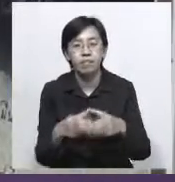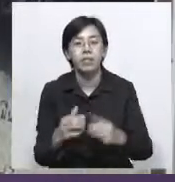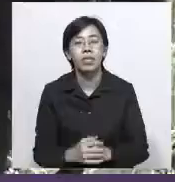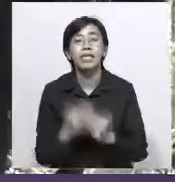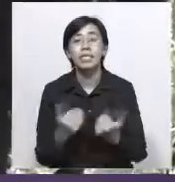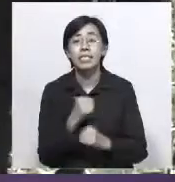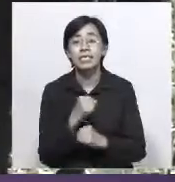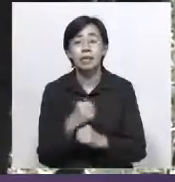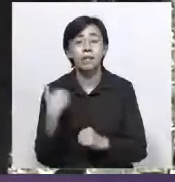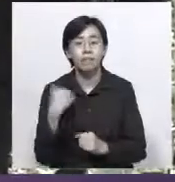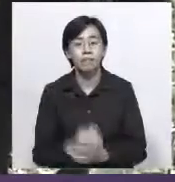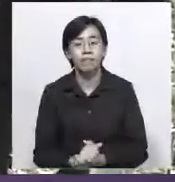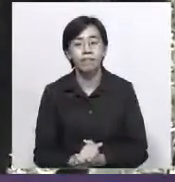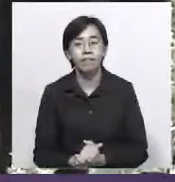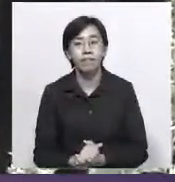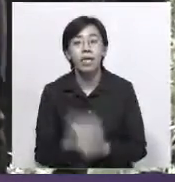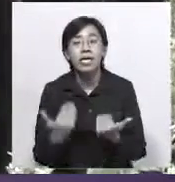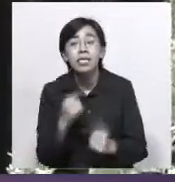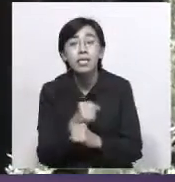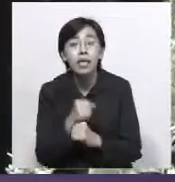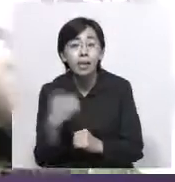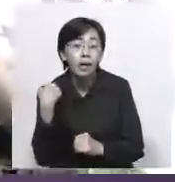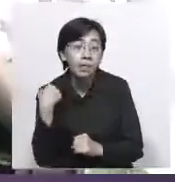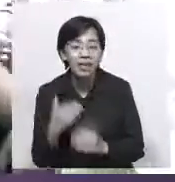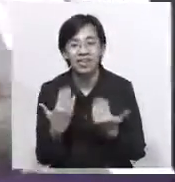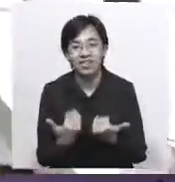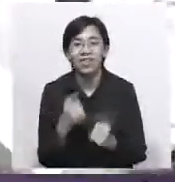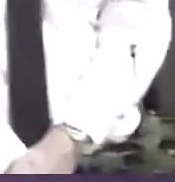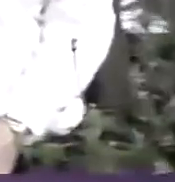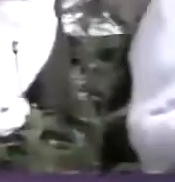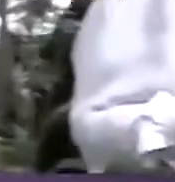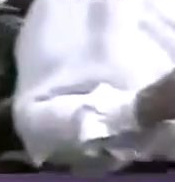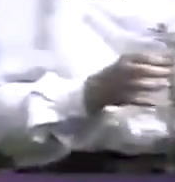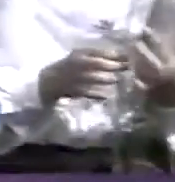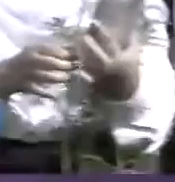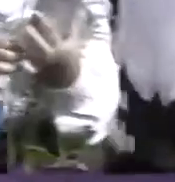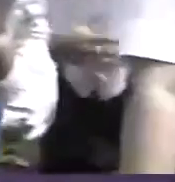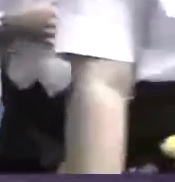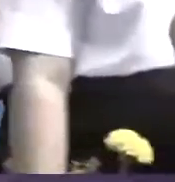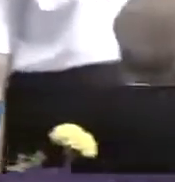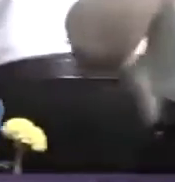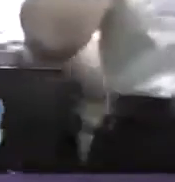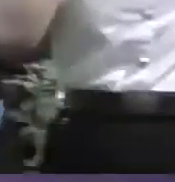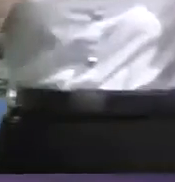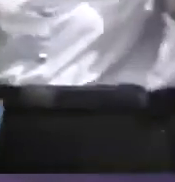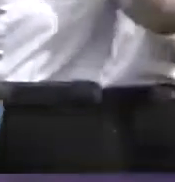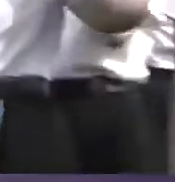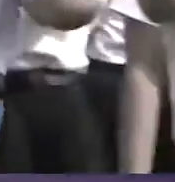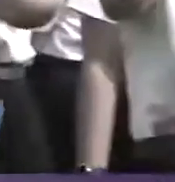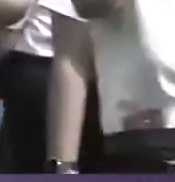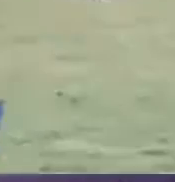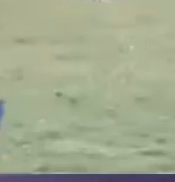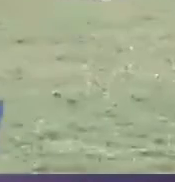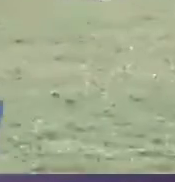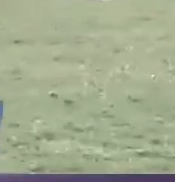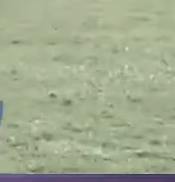50พรรษามหาวชิราลงกรณ์เพื่อนำมาปลูกในบริเวณวงเวียนพิรมรัตน์มหาวิทยาลัยราชภัฏภูเก็ตจำนวนกว่า 1,500